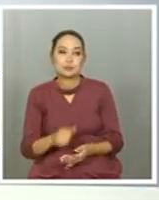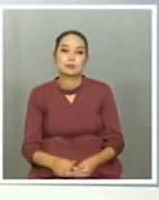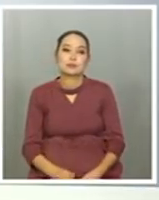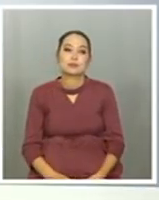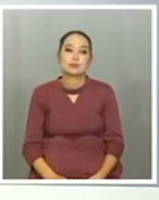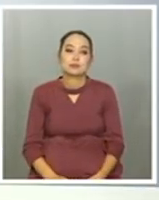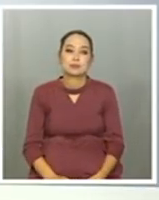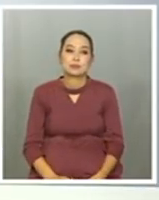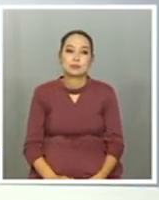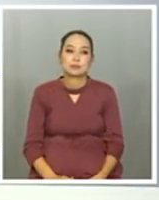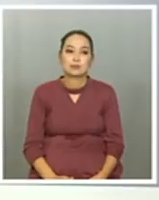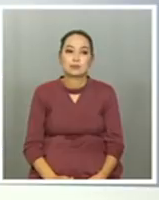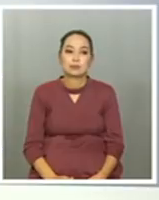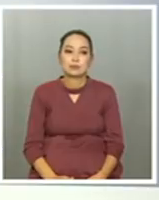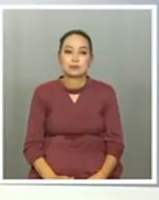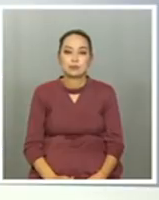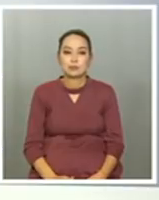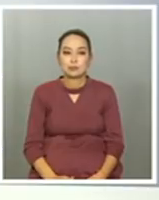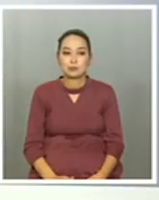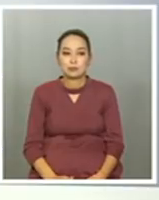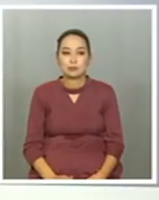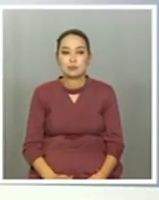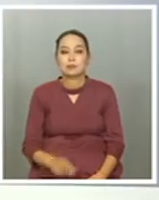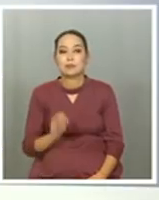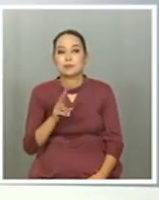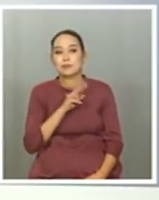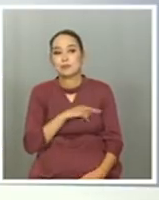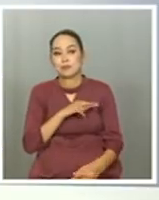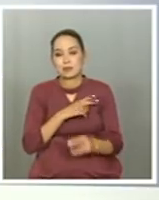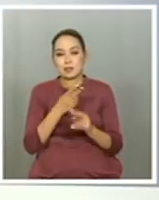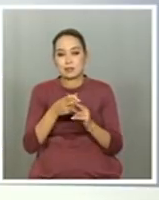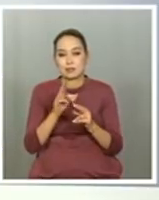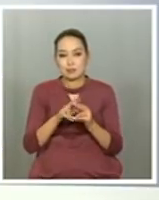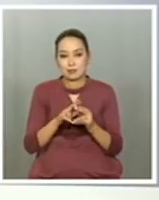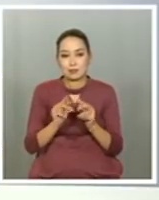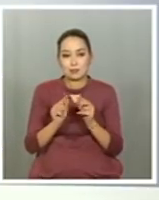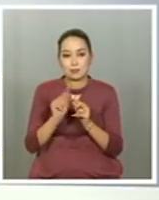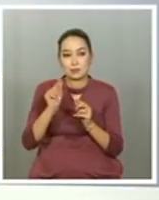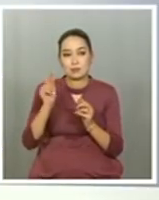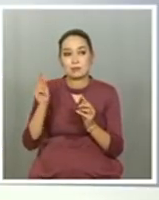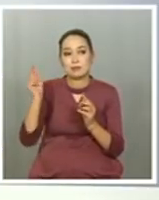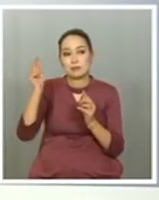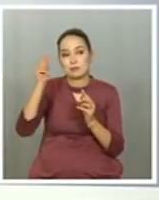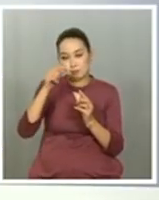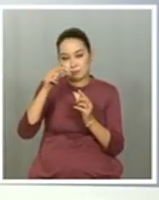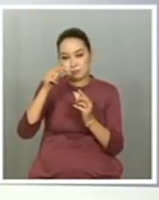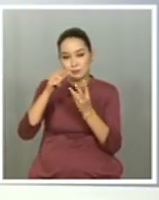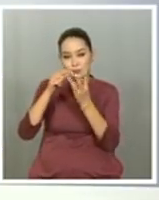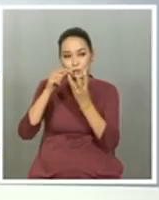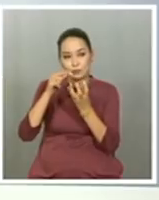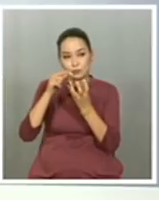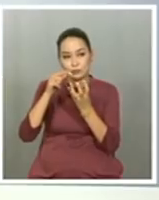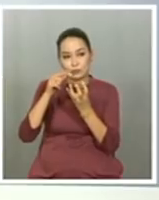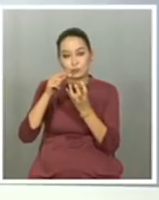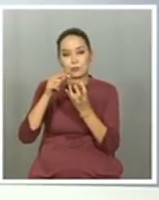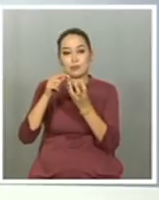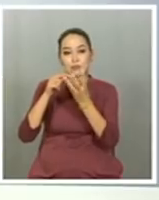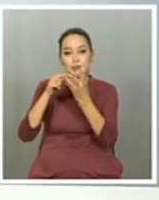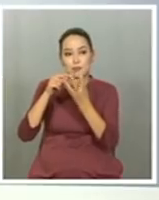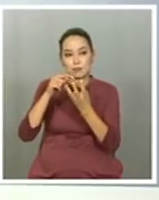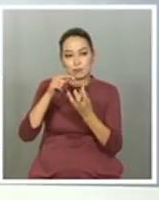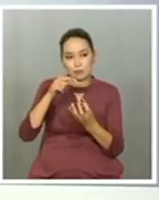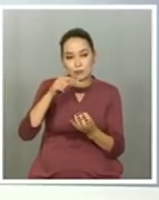Қосарлы ұрықтану процесі жүретін аналық аузынан, аналық мойнынан